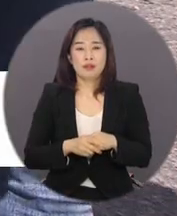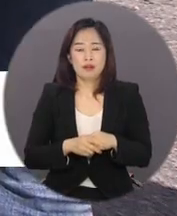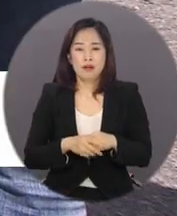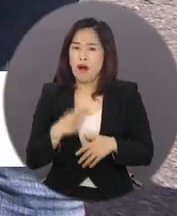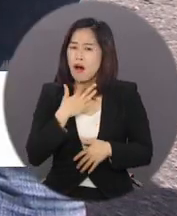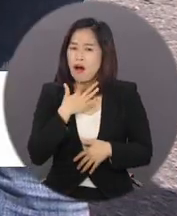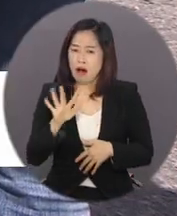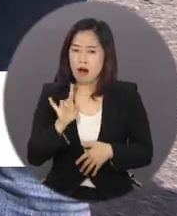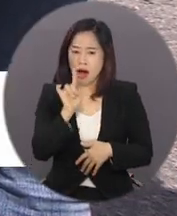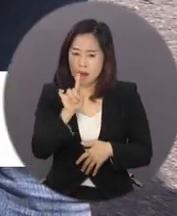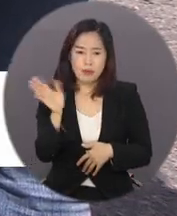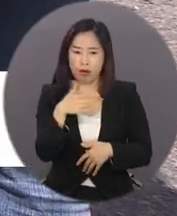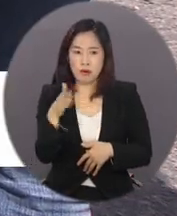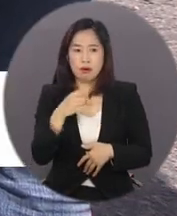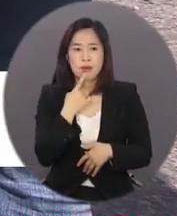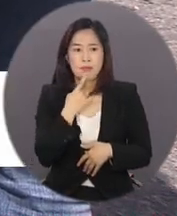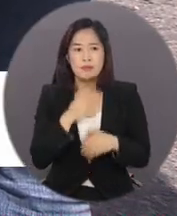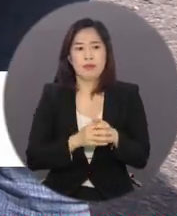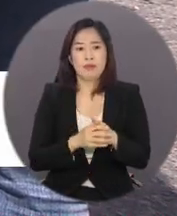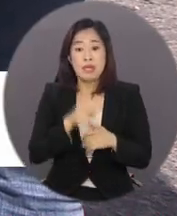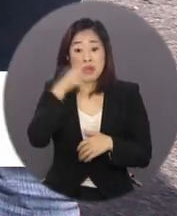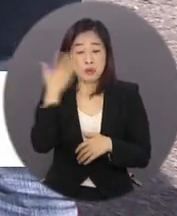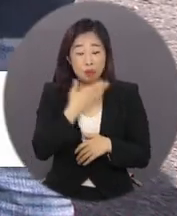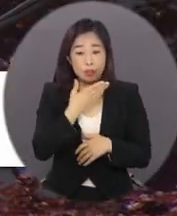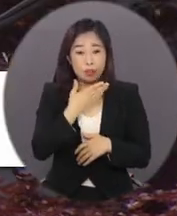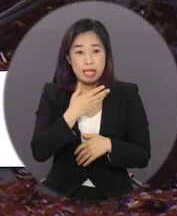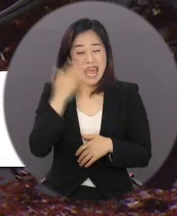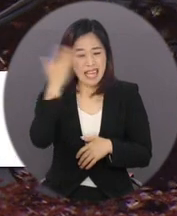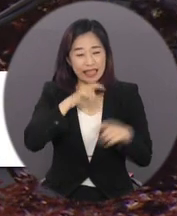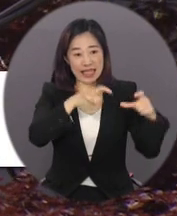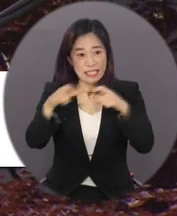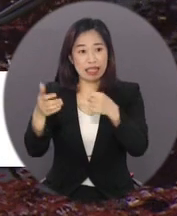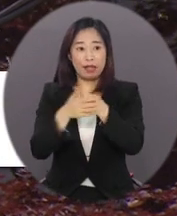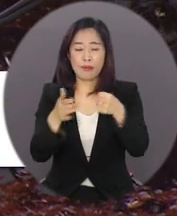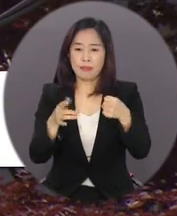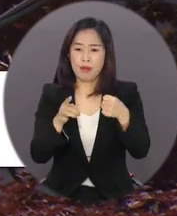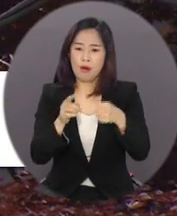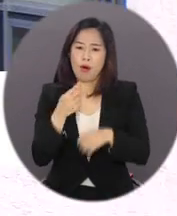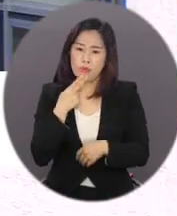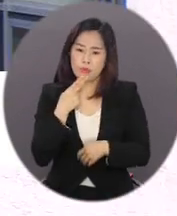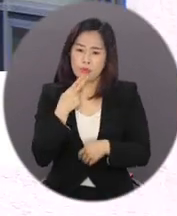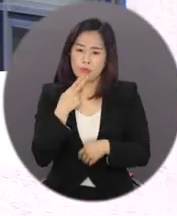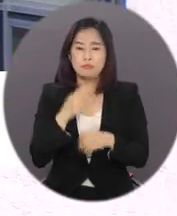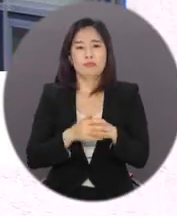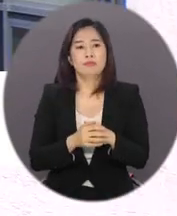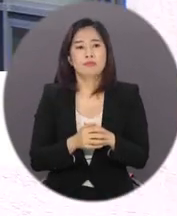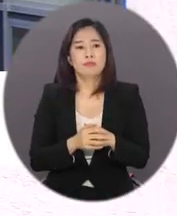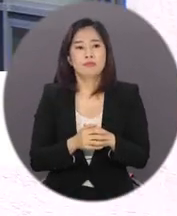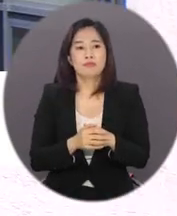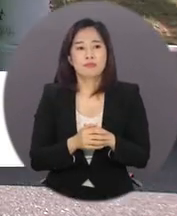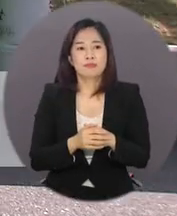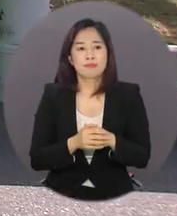없었거든요. 좀 요소 완전 생전적인 방역 같은 거라든가 철저하게 하기 때문에 없었는데 갑자기 병원에서 일이 있다 보니까